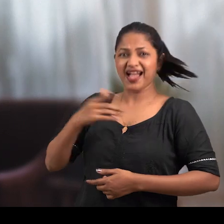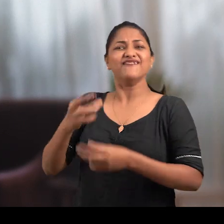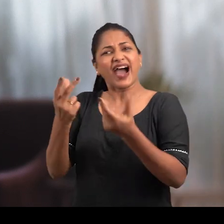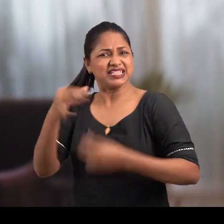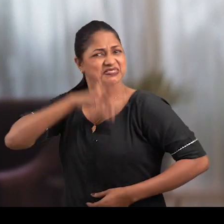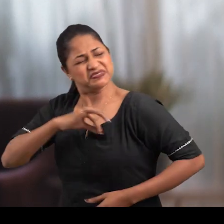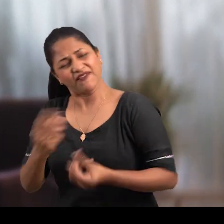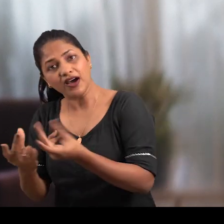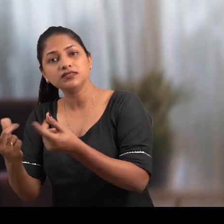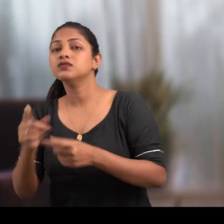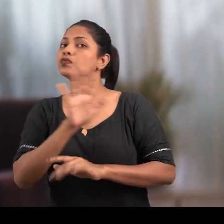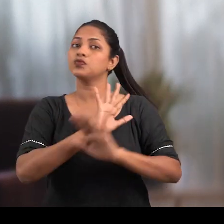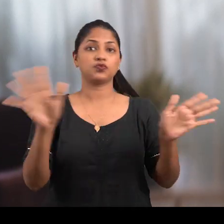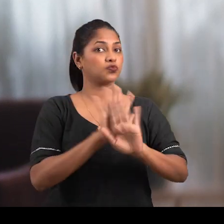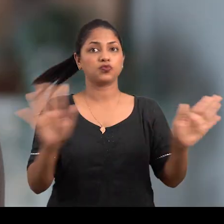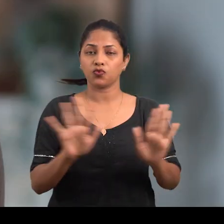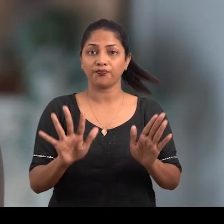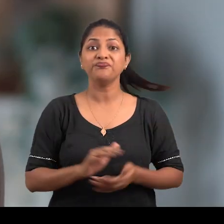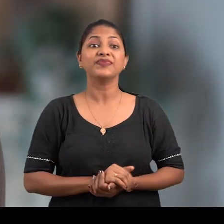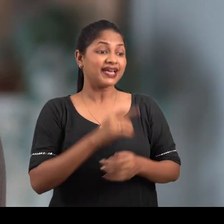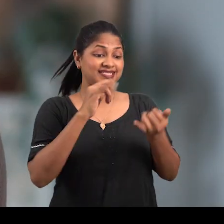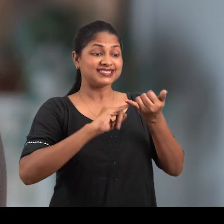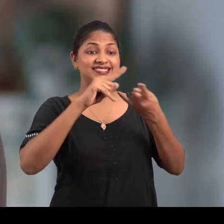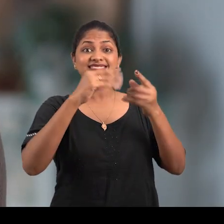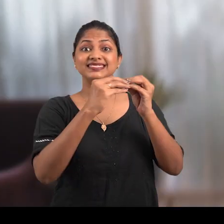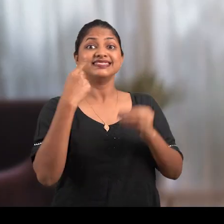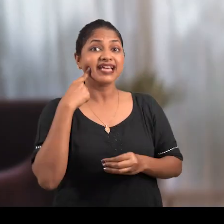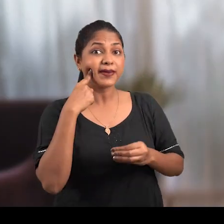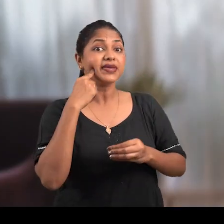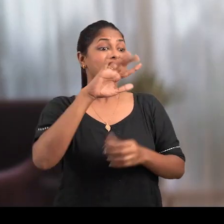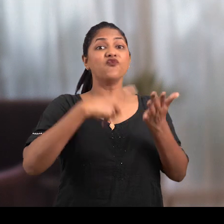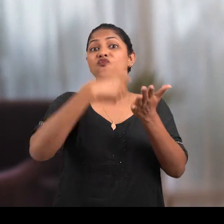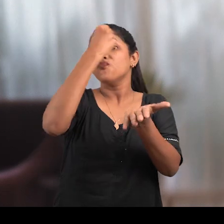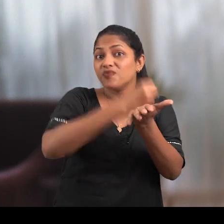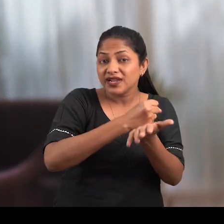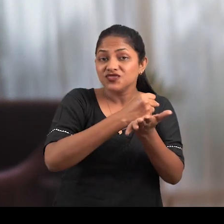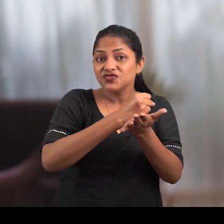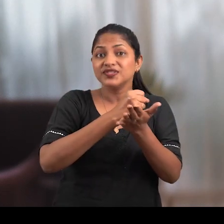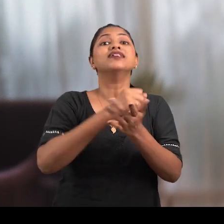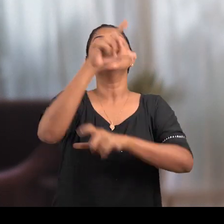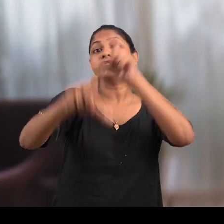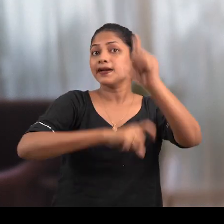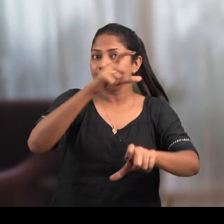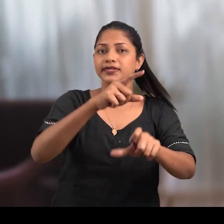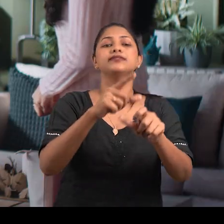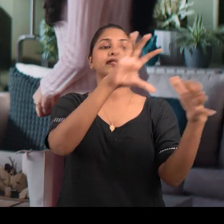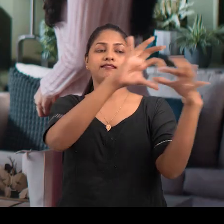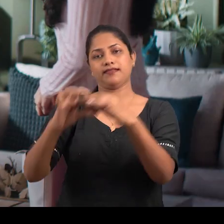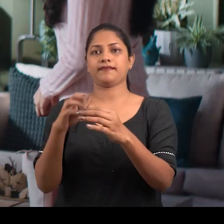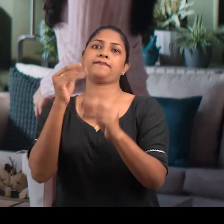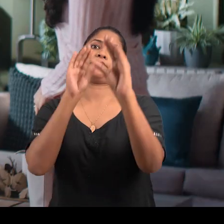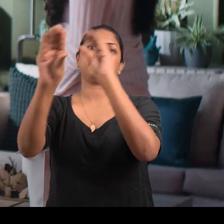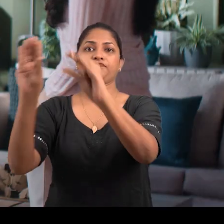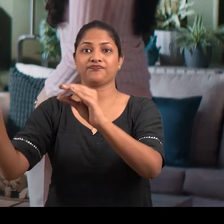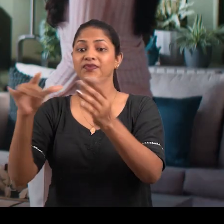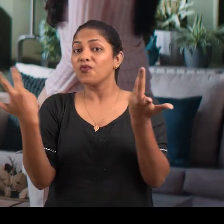দ্রুত লাভের প্রলোভন দেখায়, সব সময় সেবি দ্বারা নিবন্ধিত মার্কেট ইন্টারমিডিয়ারির মাধ্যমেই বিনিয়োগ করবি।